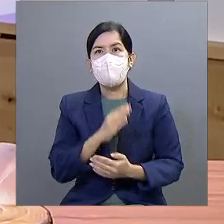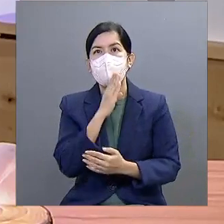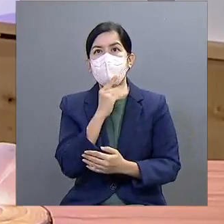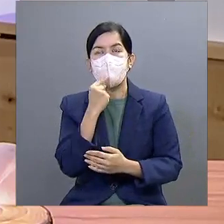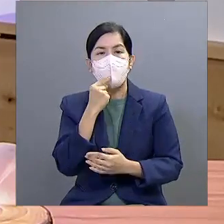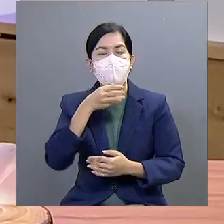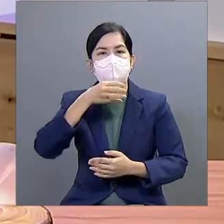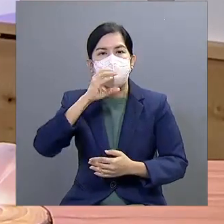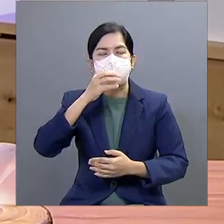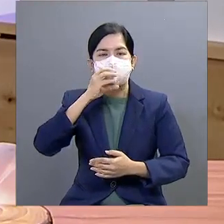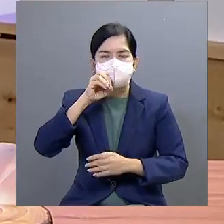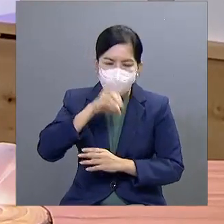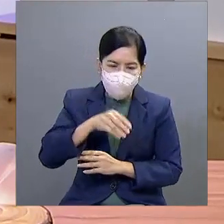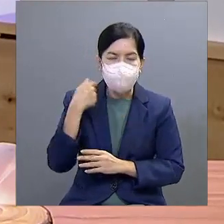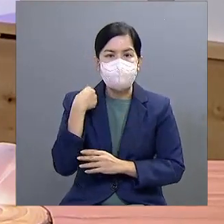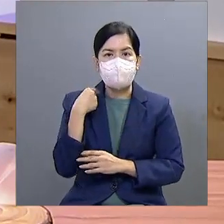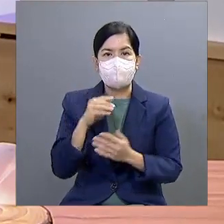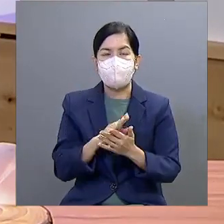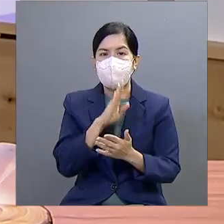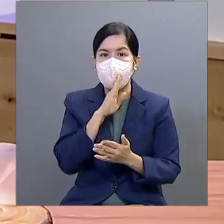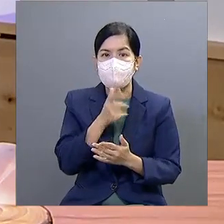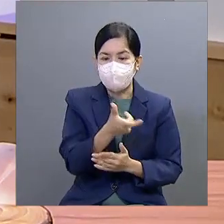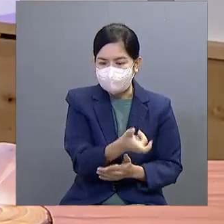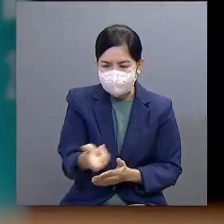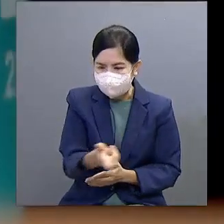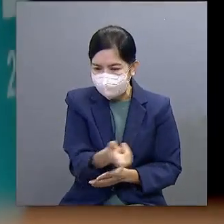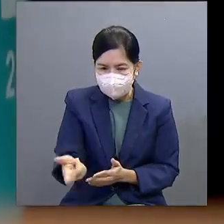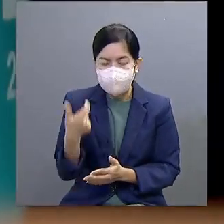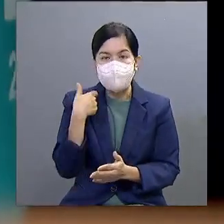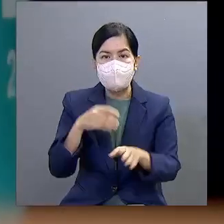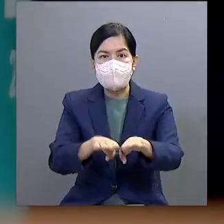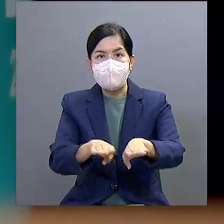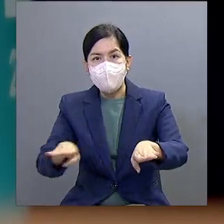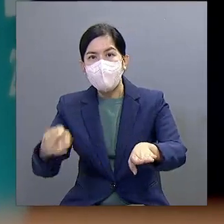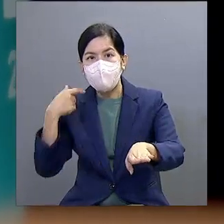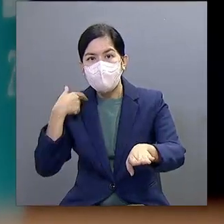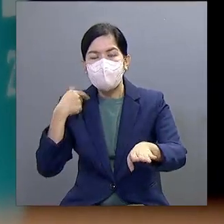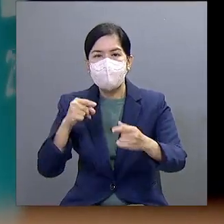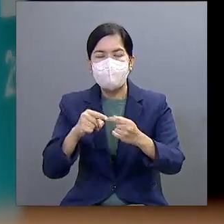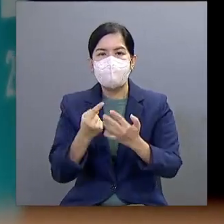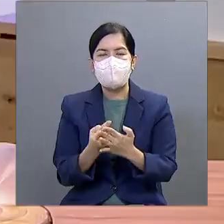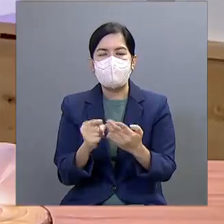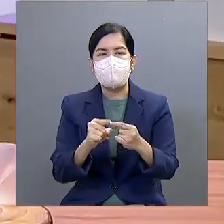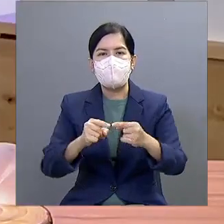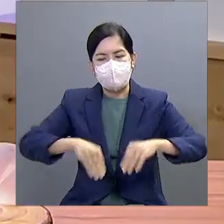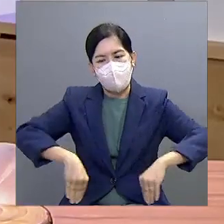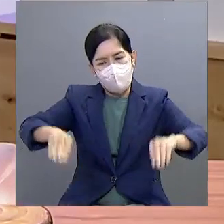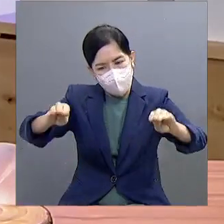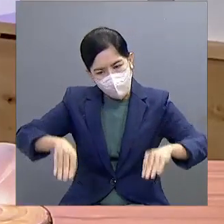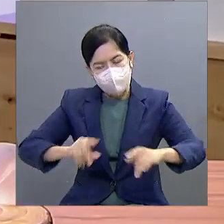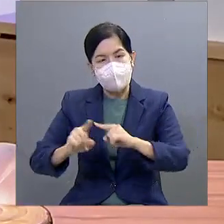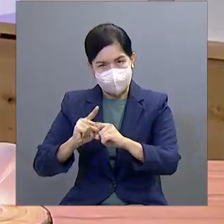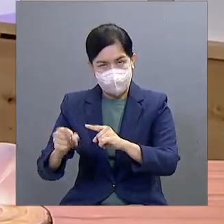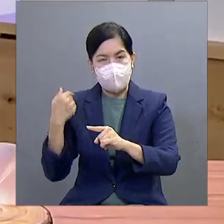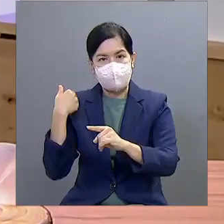งบนวัสดุพื้นผิวโดยที่ส่วนใหญ่จะเป็นพวกพรมหรือว่าเฟอร์นิเจอร์ต่างๆแล้วก็ไม่เกิดการชะลานแล้วก็ไม่